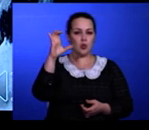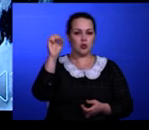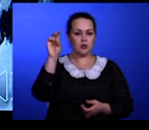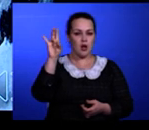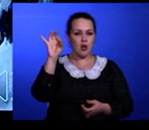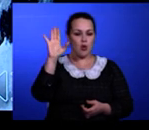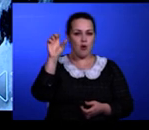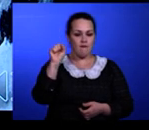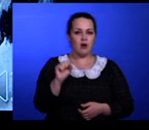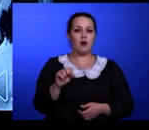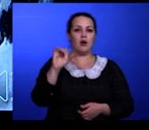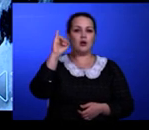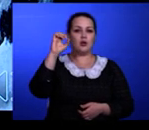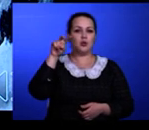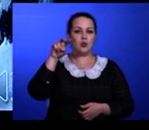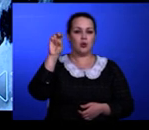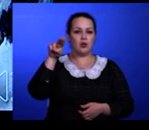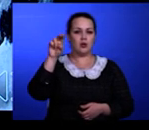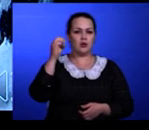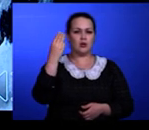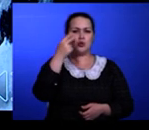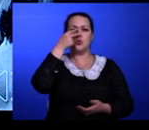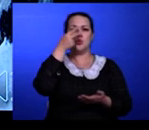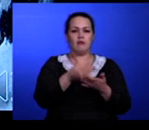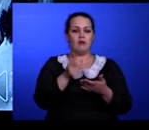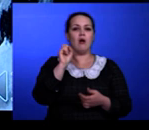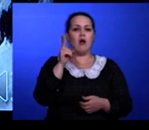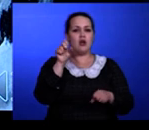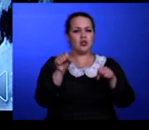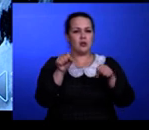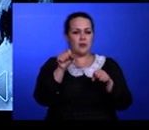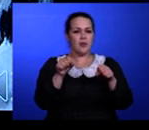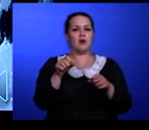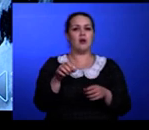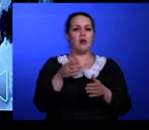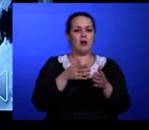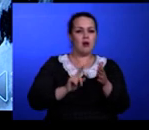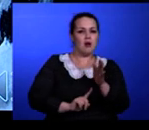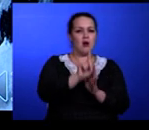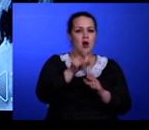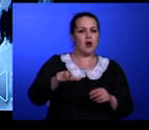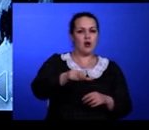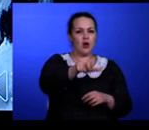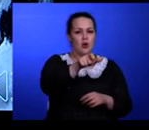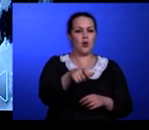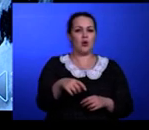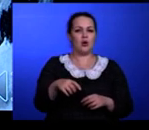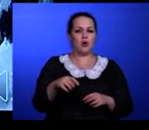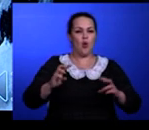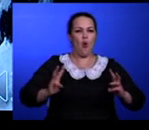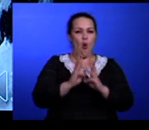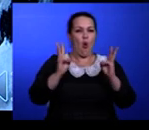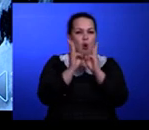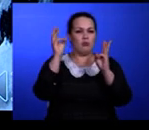как штурмовики стали пикировать на дорогу и огненные вспышки забрызгали на их